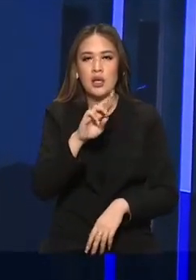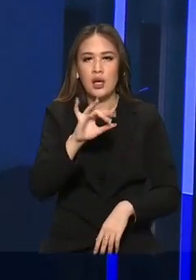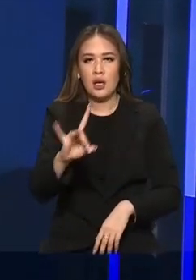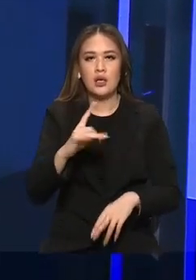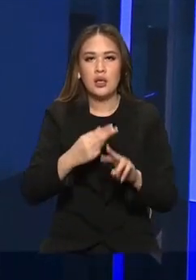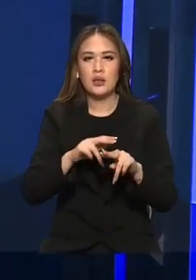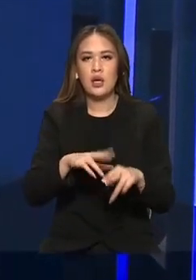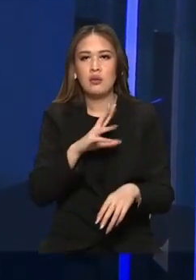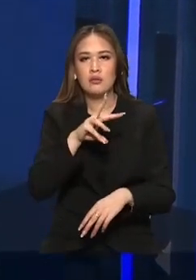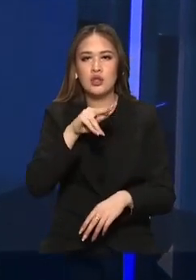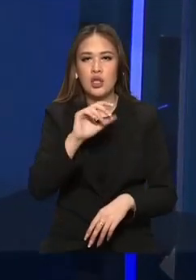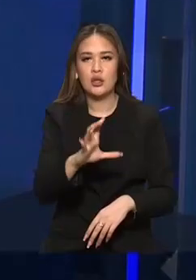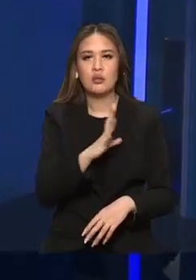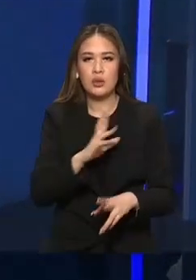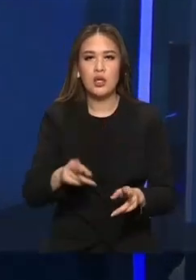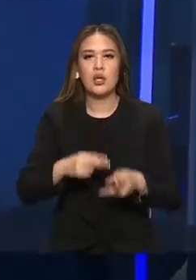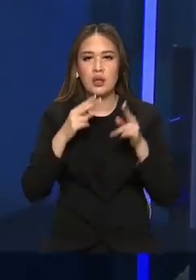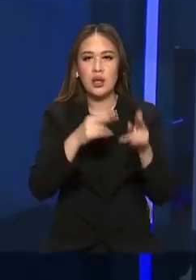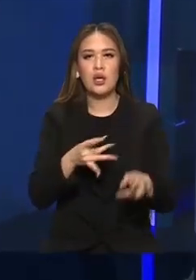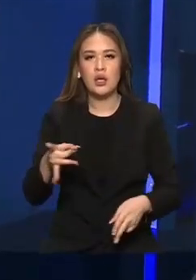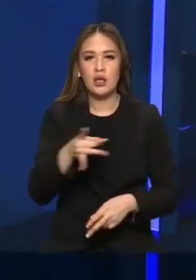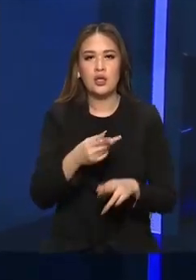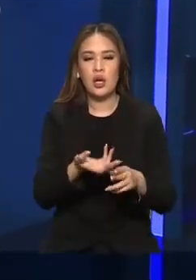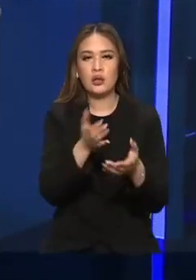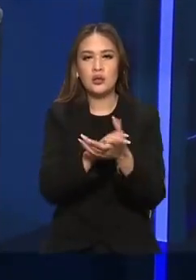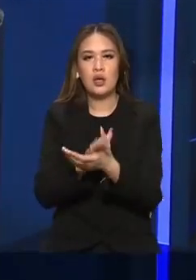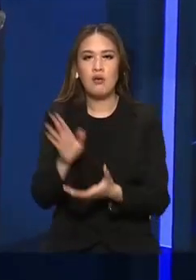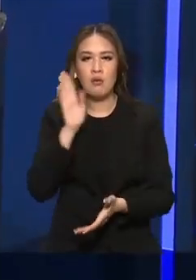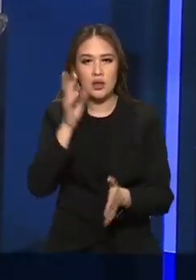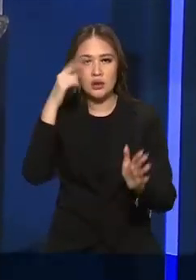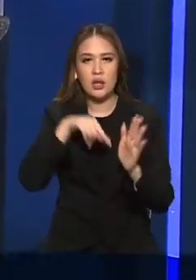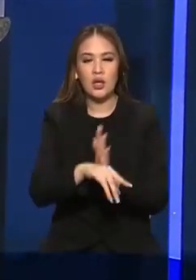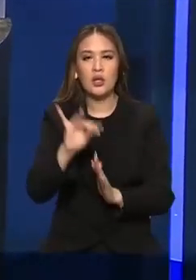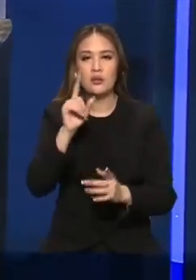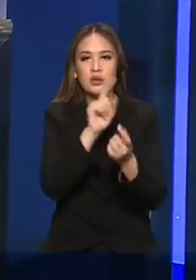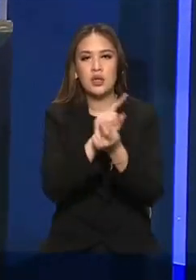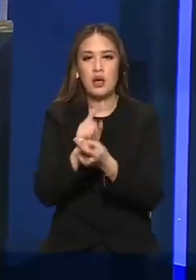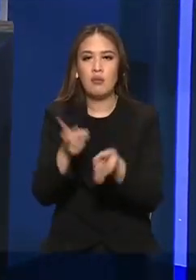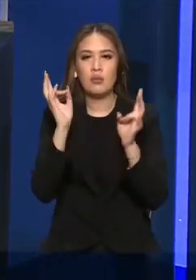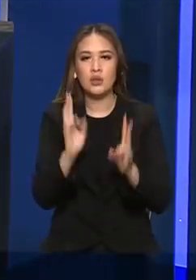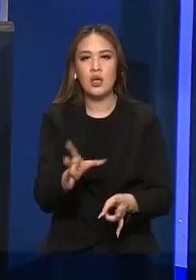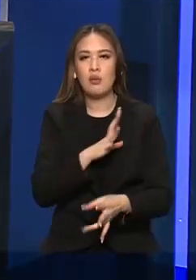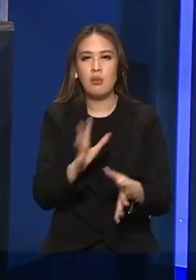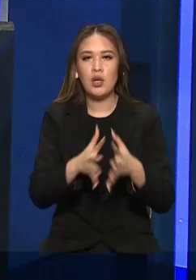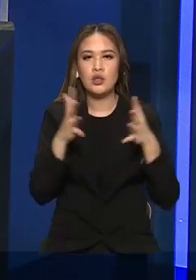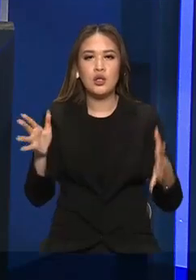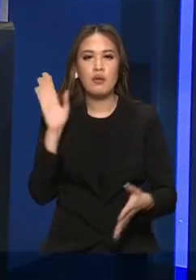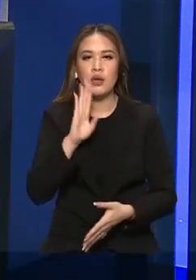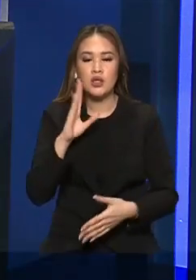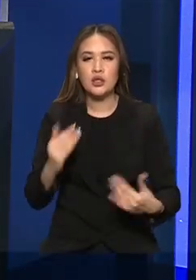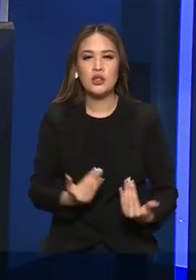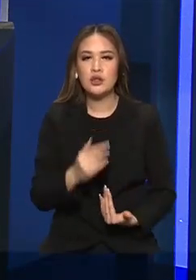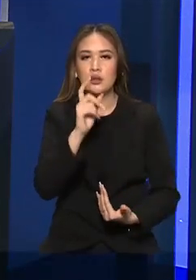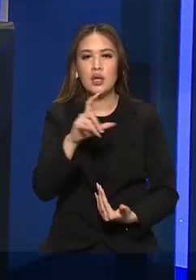он совершил облет территории региона, ознакомился с состоянием водохранилищ и встретился с пострадавшими от большой воды жителями.